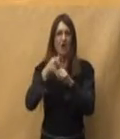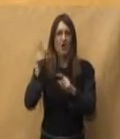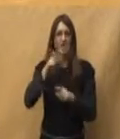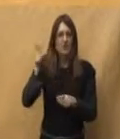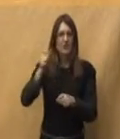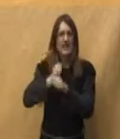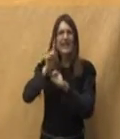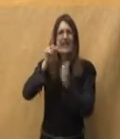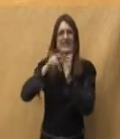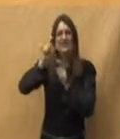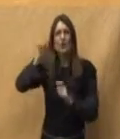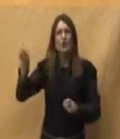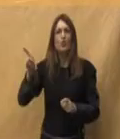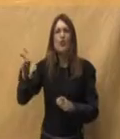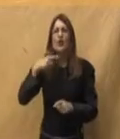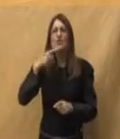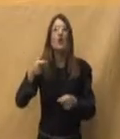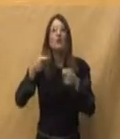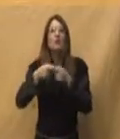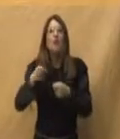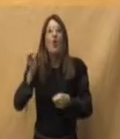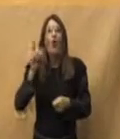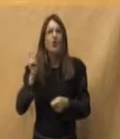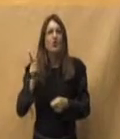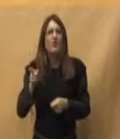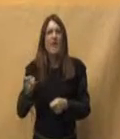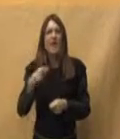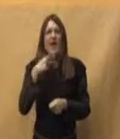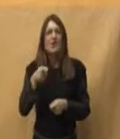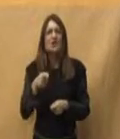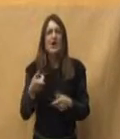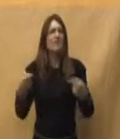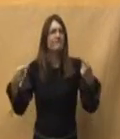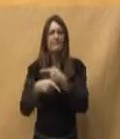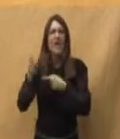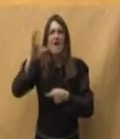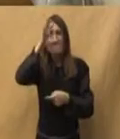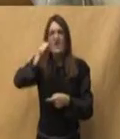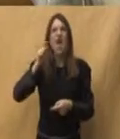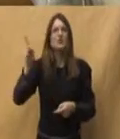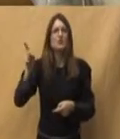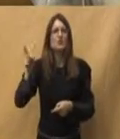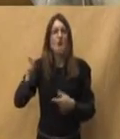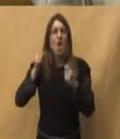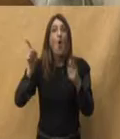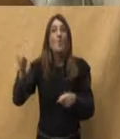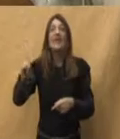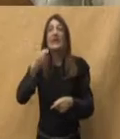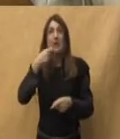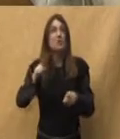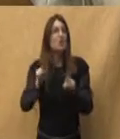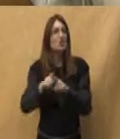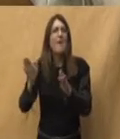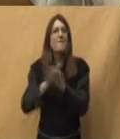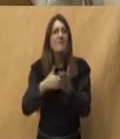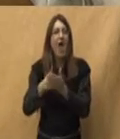Bošković, imao jedno izlaganje o antioksidansima. Kazao je, to je taj paradoks Francuza. U stvari koji jedu i masne sireve.